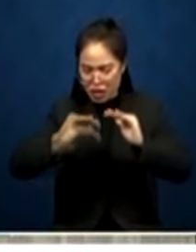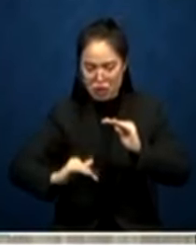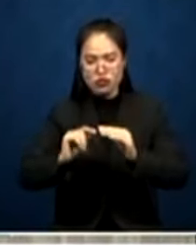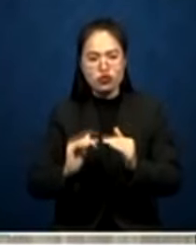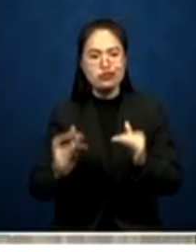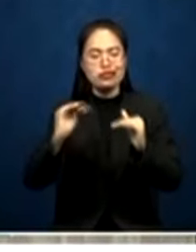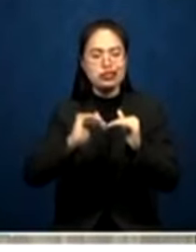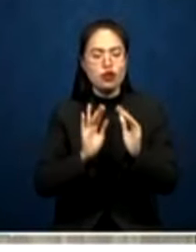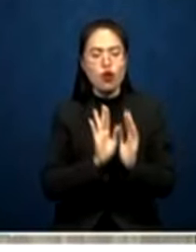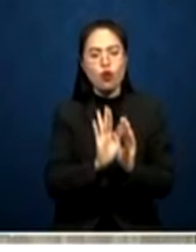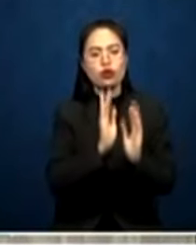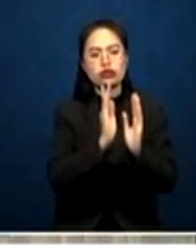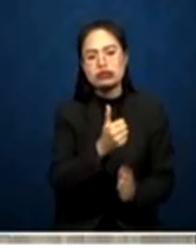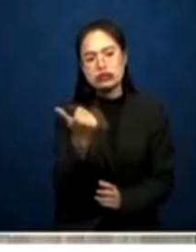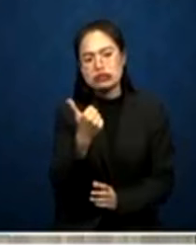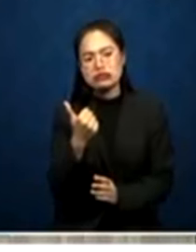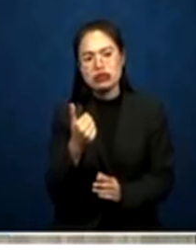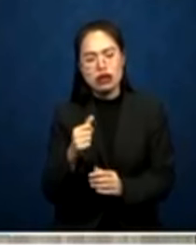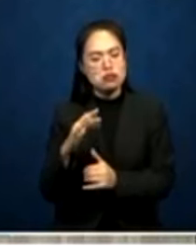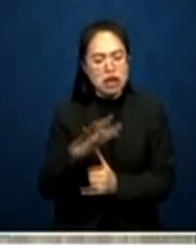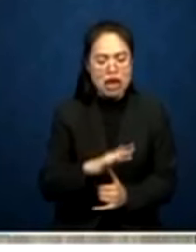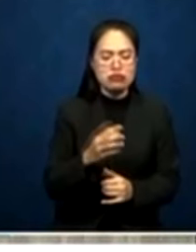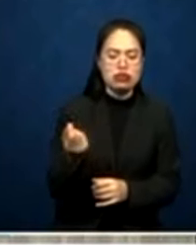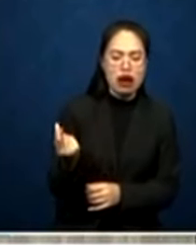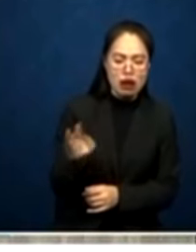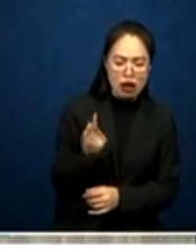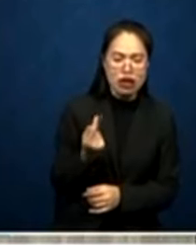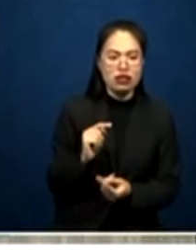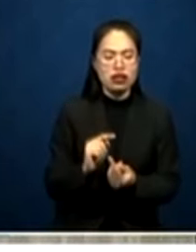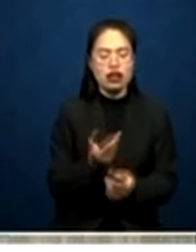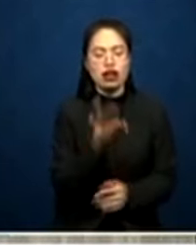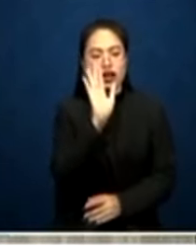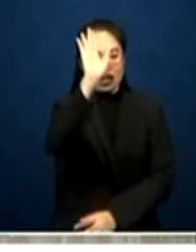ระแสกดดันหรือด้อยค่าการพิจารณา ท่านลุงประกิตครับ